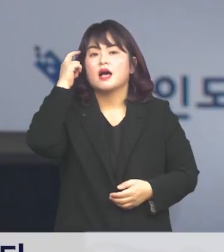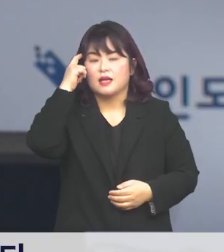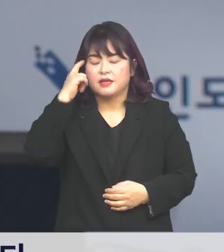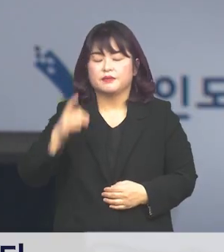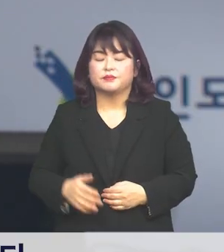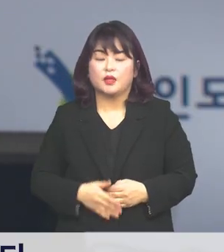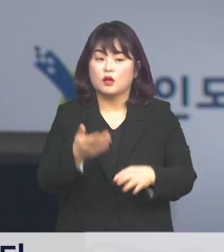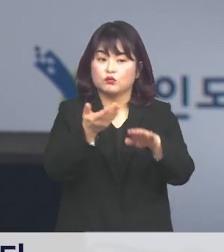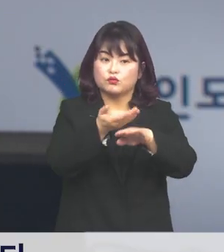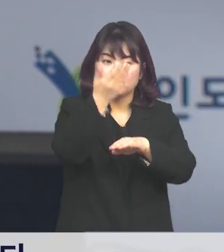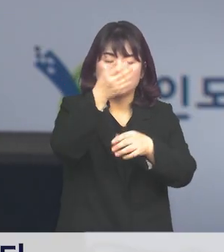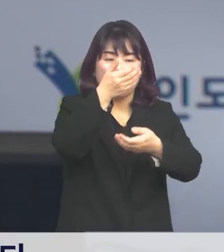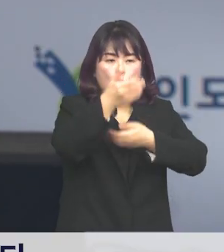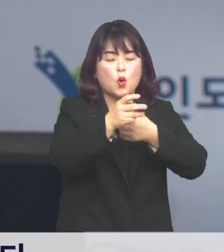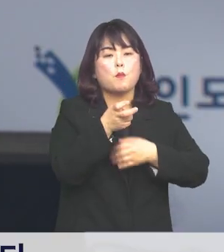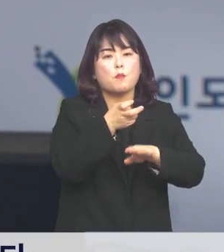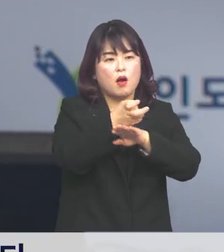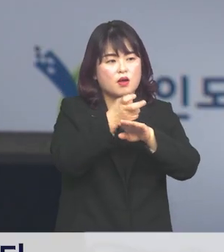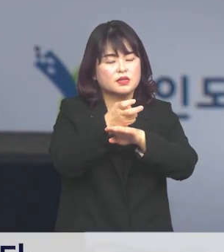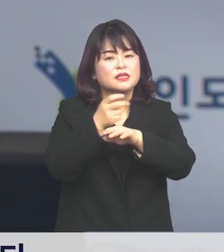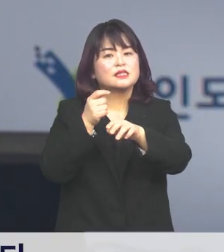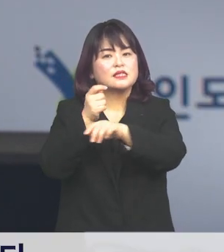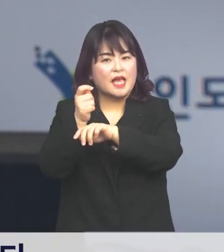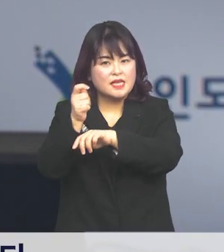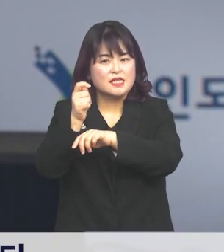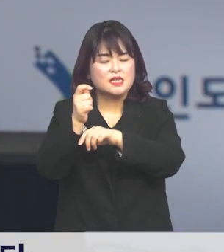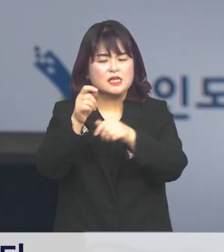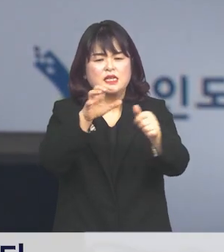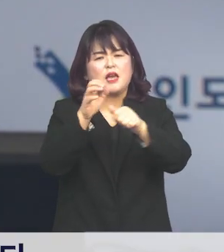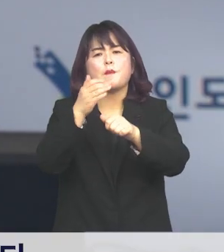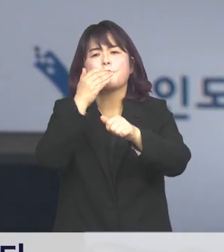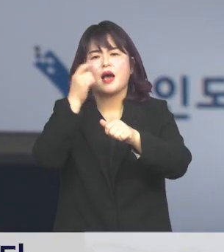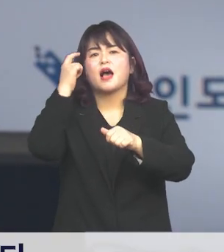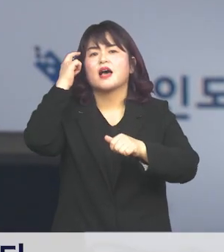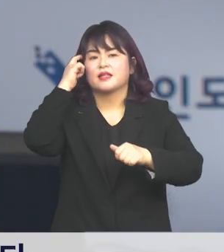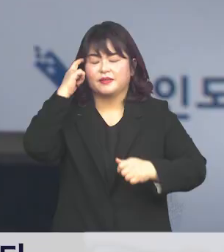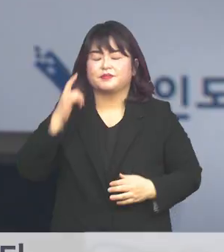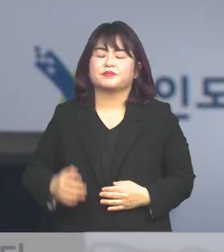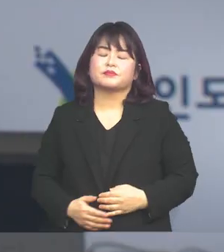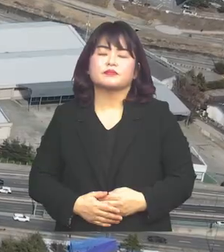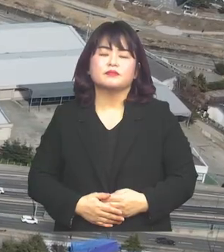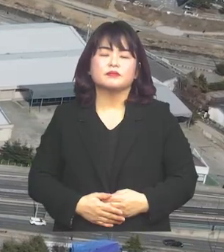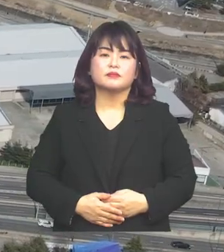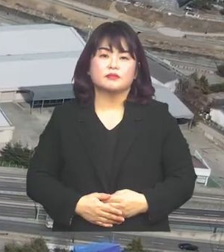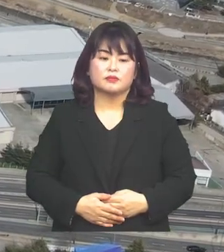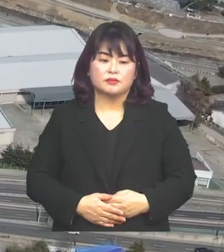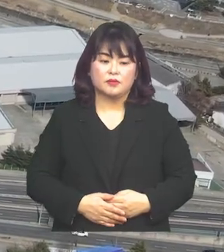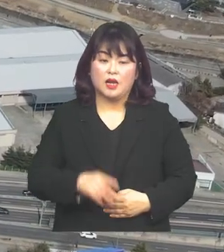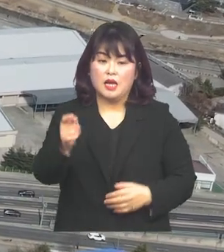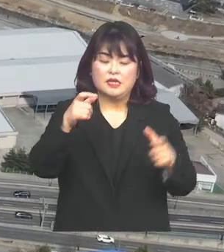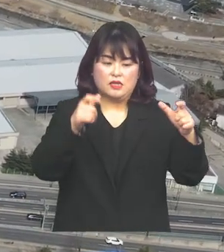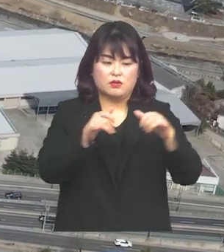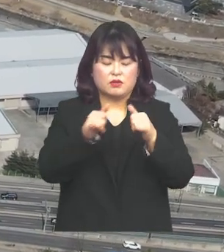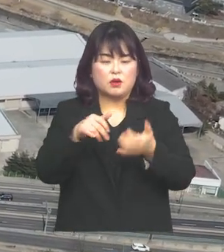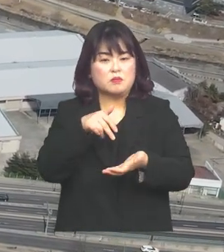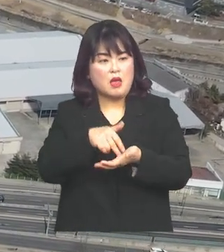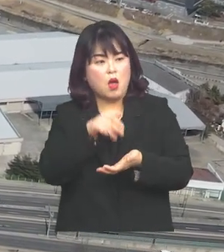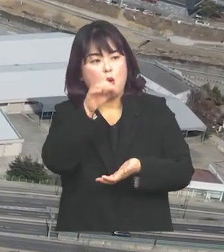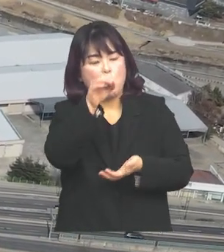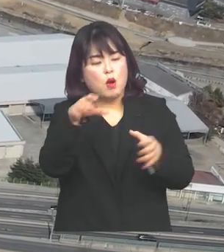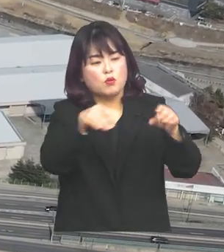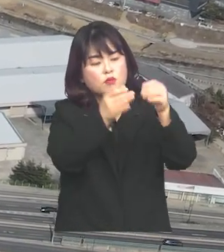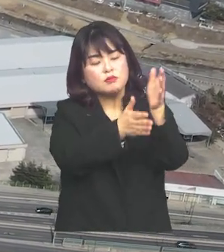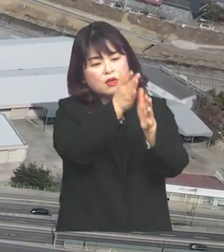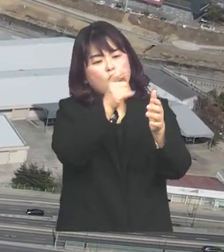지상으로는 고속버스나 광역버스, 택시 등을 이용할 수 있게 할 생각입니다. 시민들도 플랫폼시티